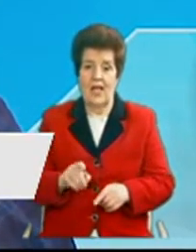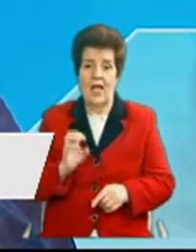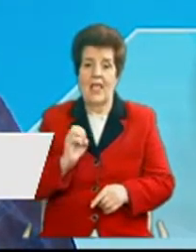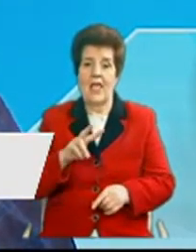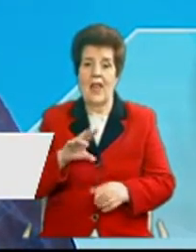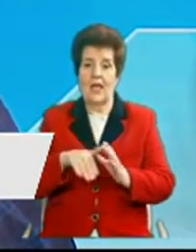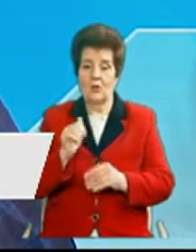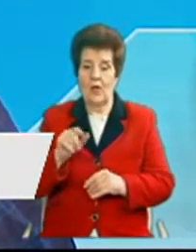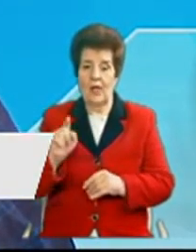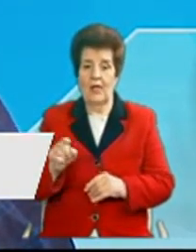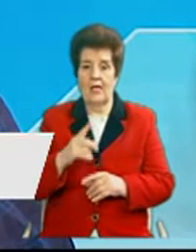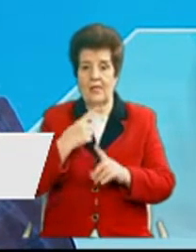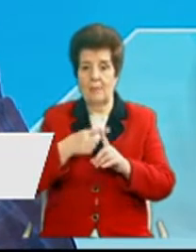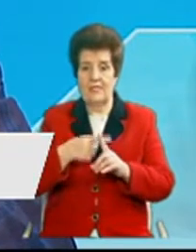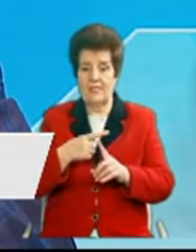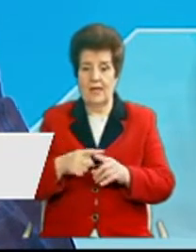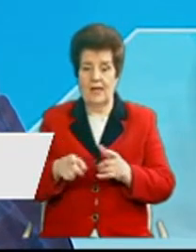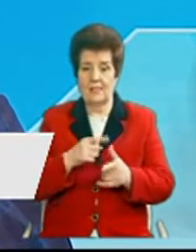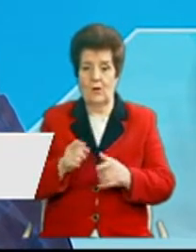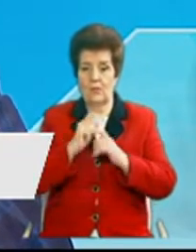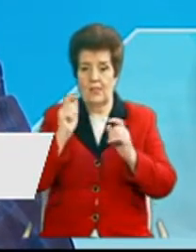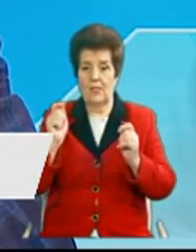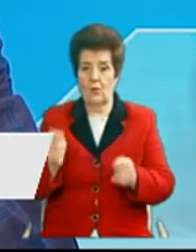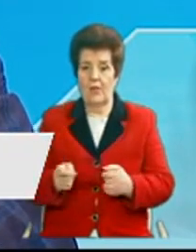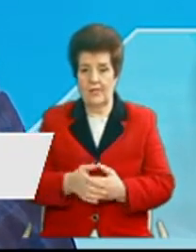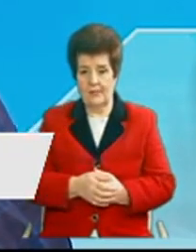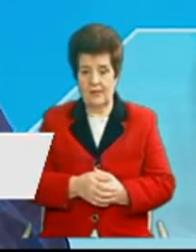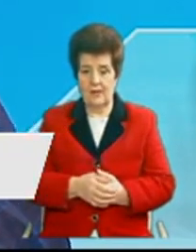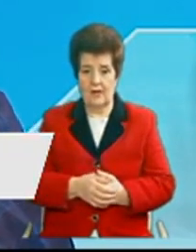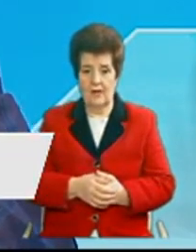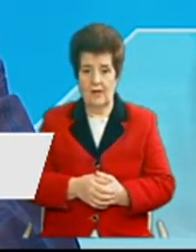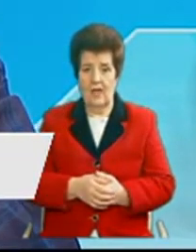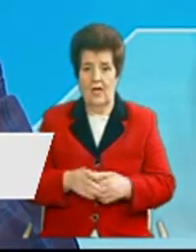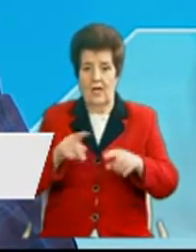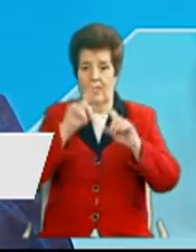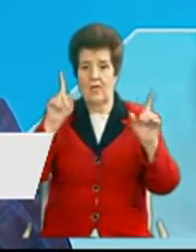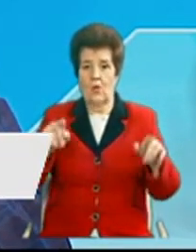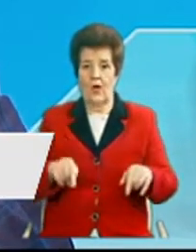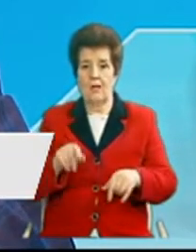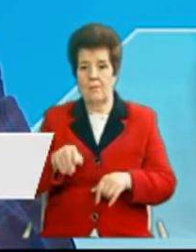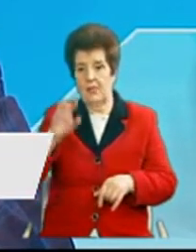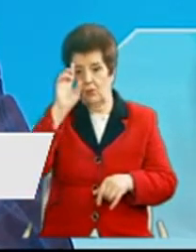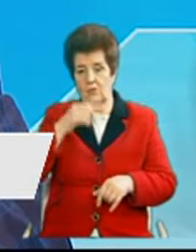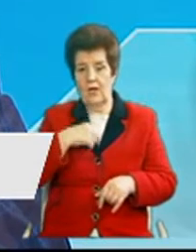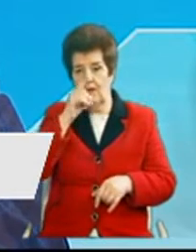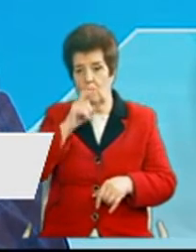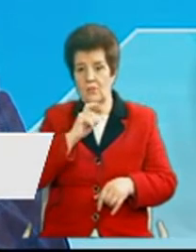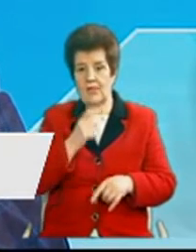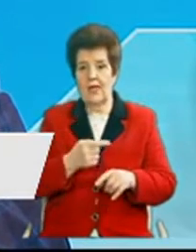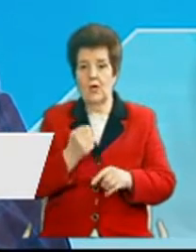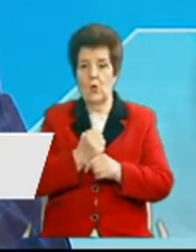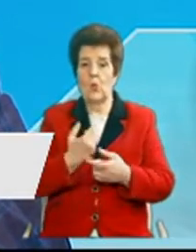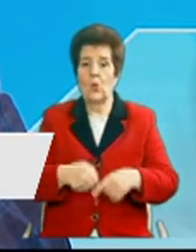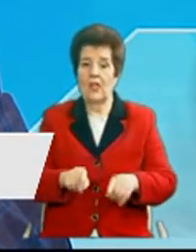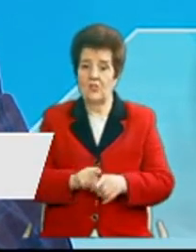să meargă cu președintele sau să dăruiască icoane prin spitale. Eu nu înțeleg lucrurile acestea.